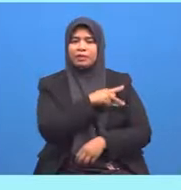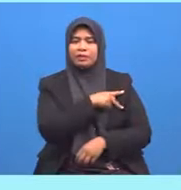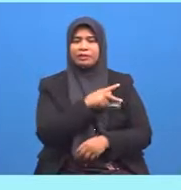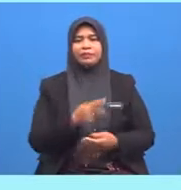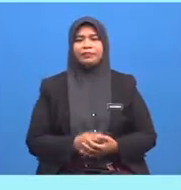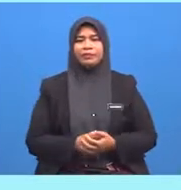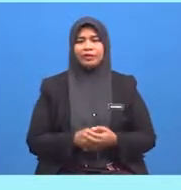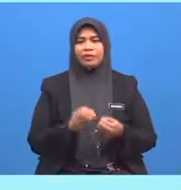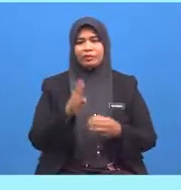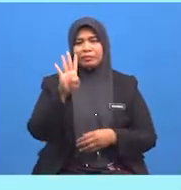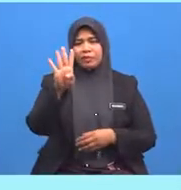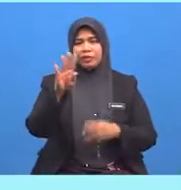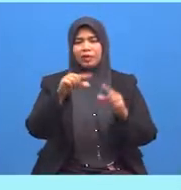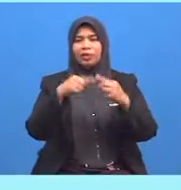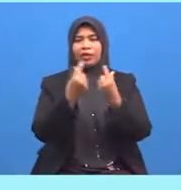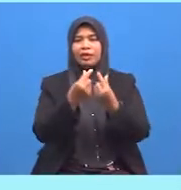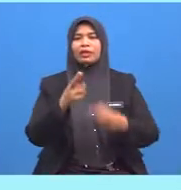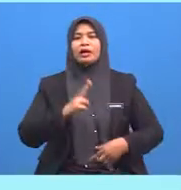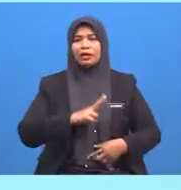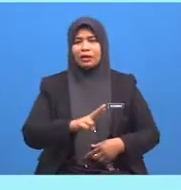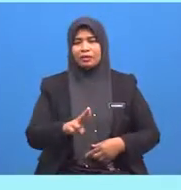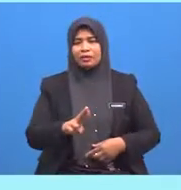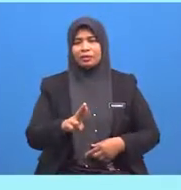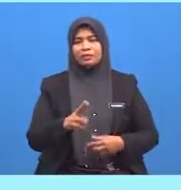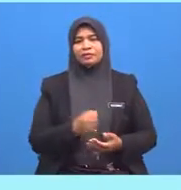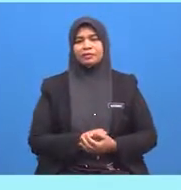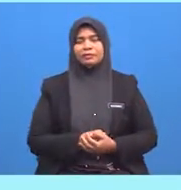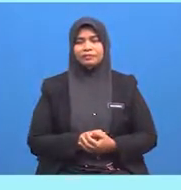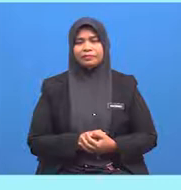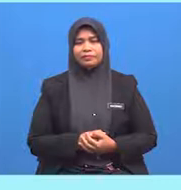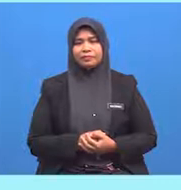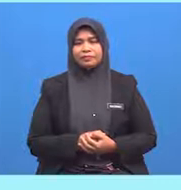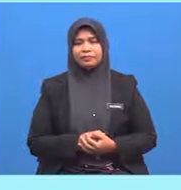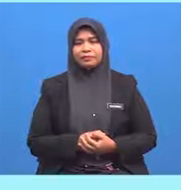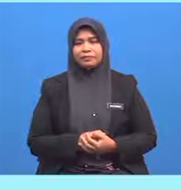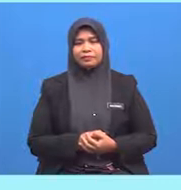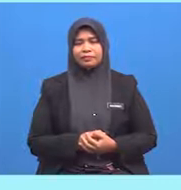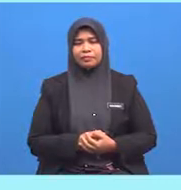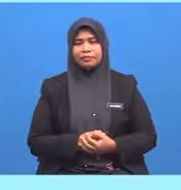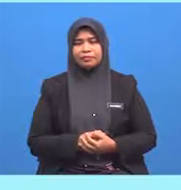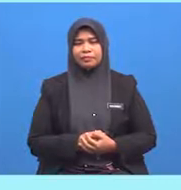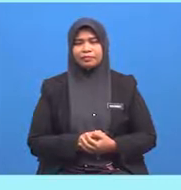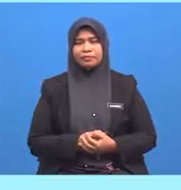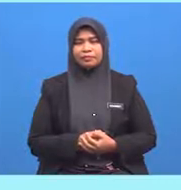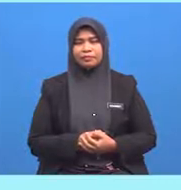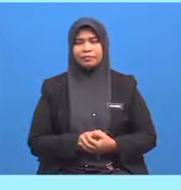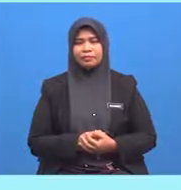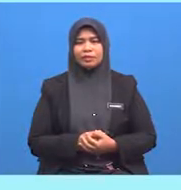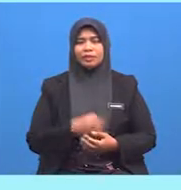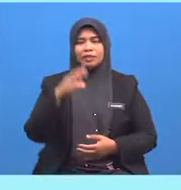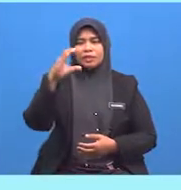b golongan old agama yaitu pendeta tukang tile dan penyair